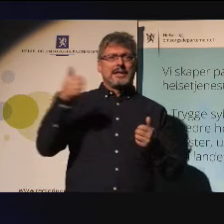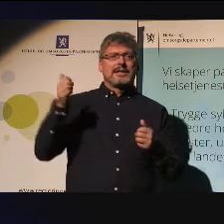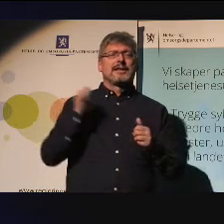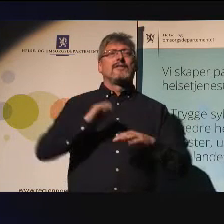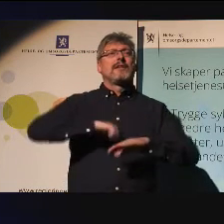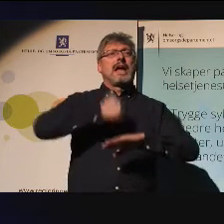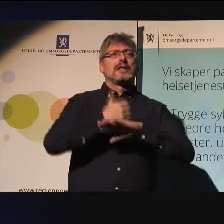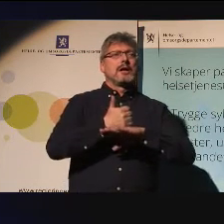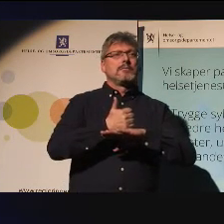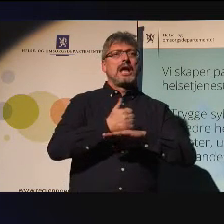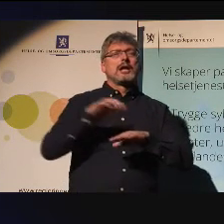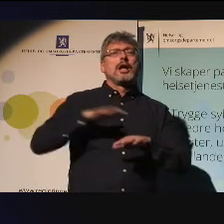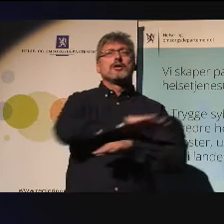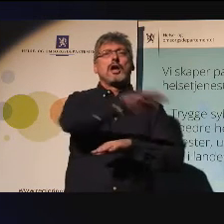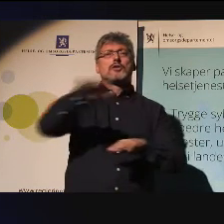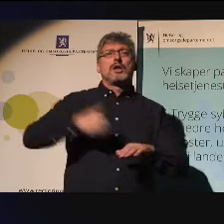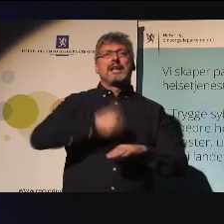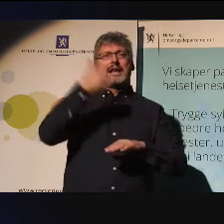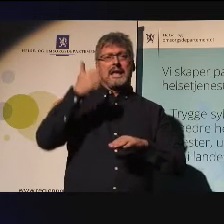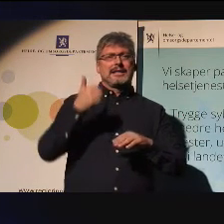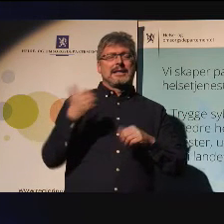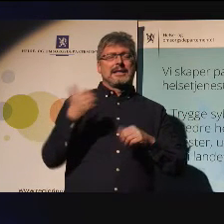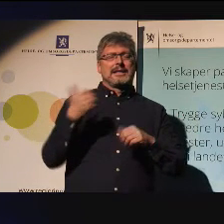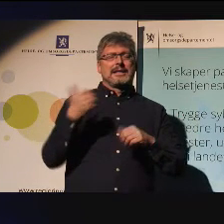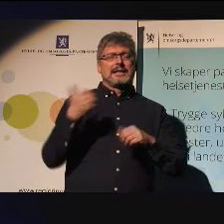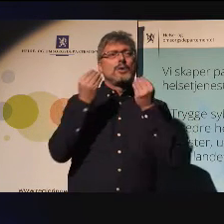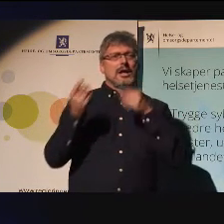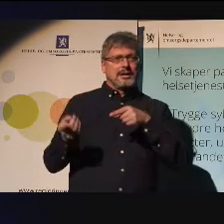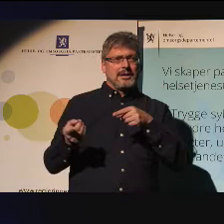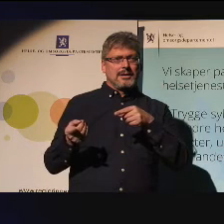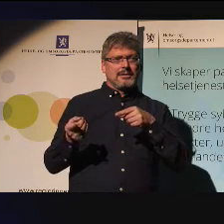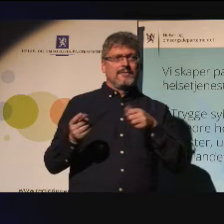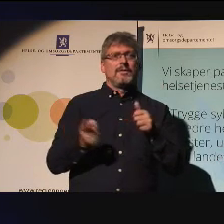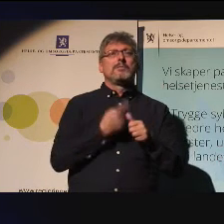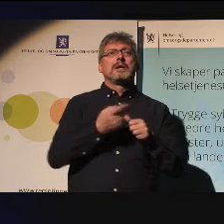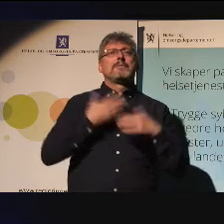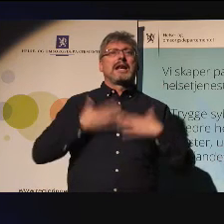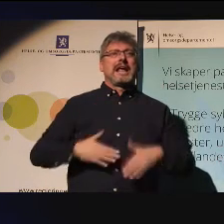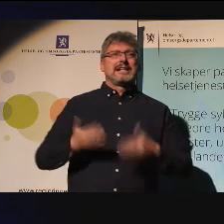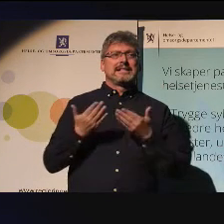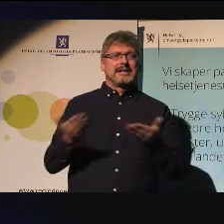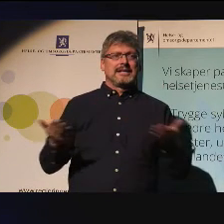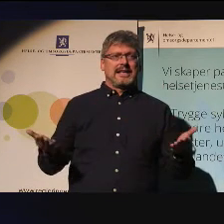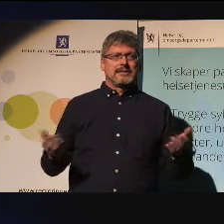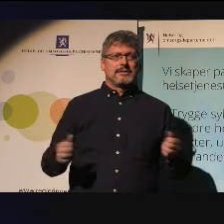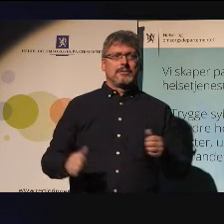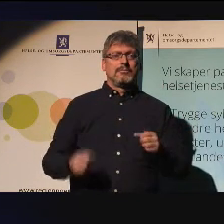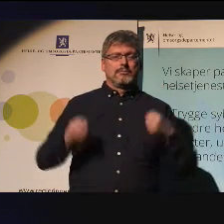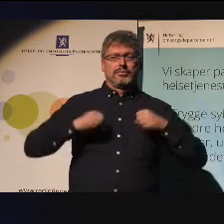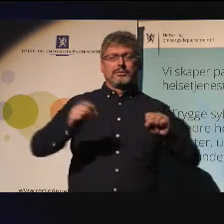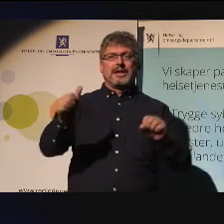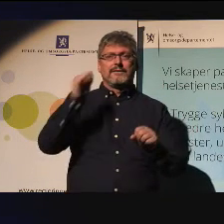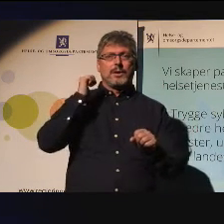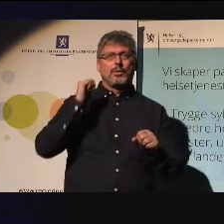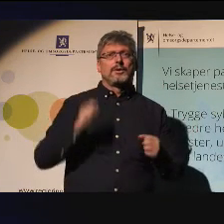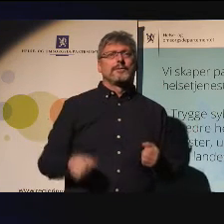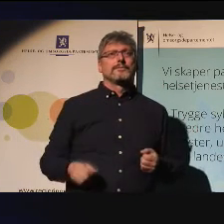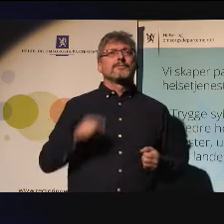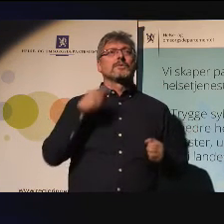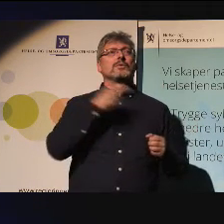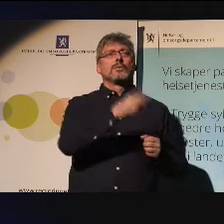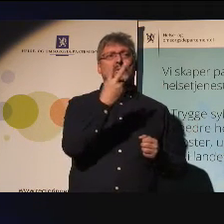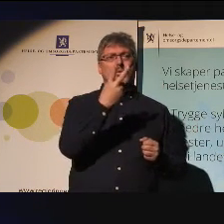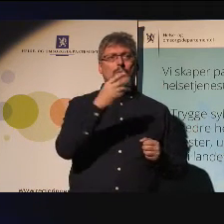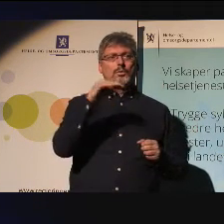nasjonal lederutdanning for primærhelsetjenesten som startet i fjor. Nå har 102